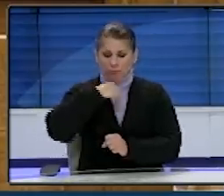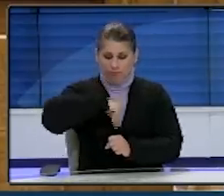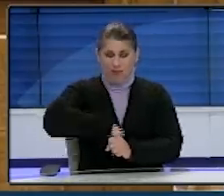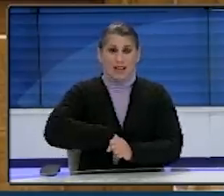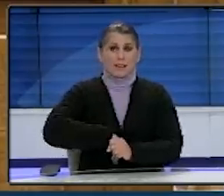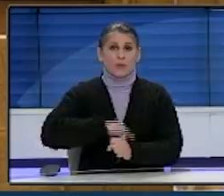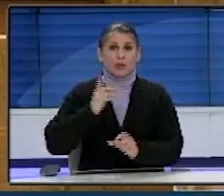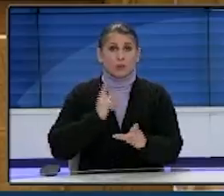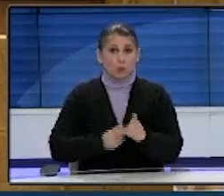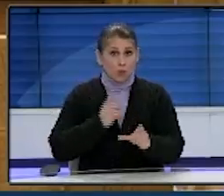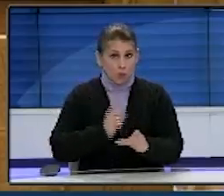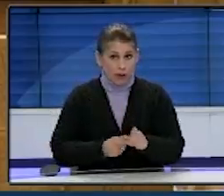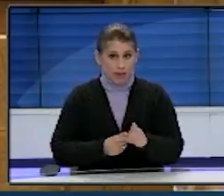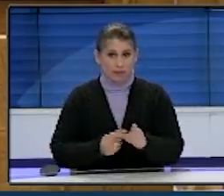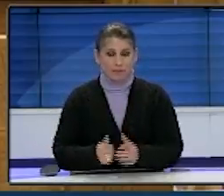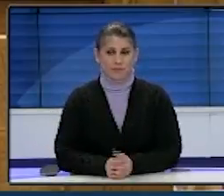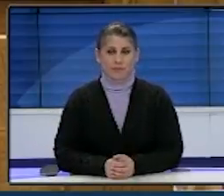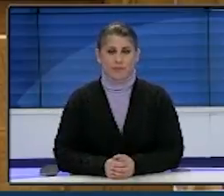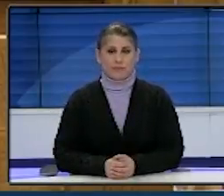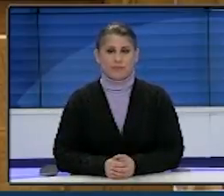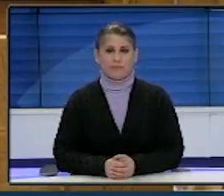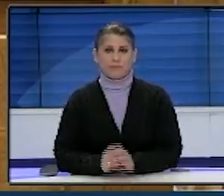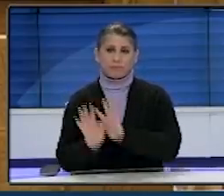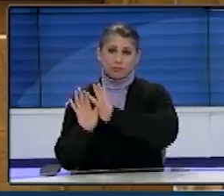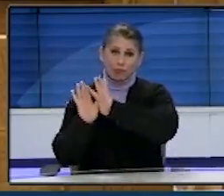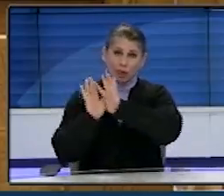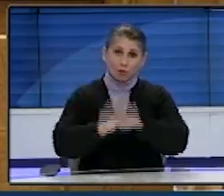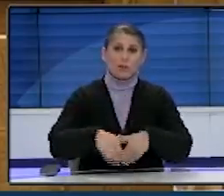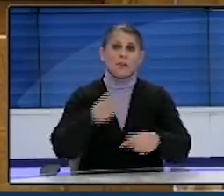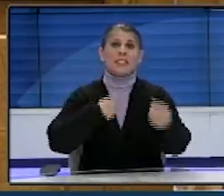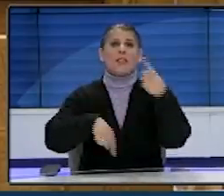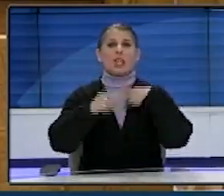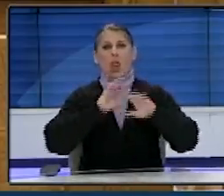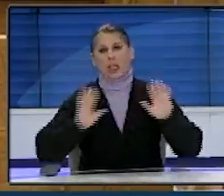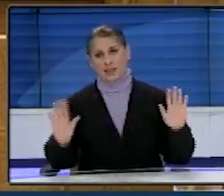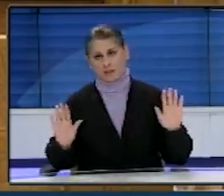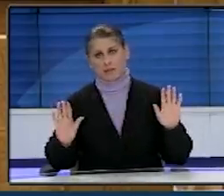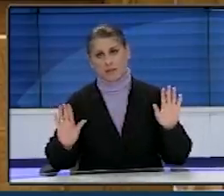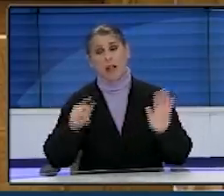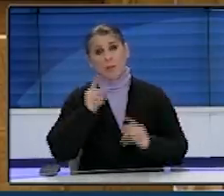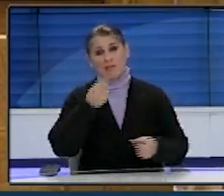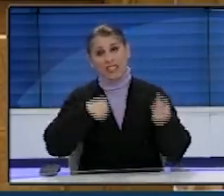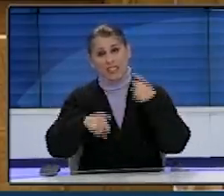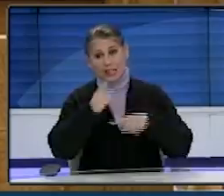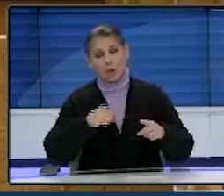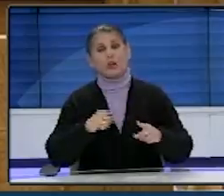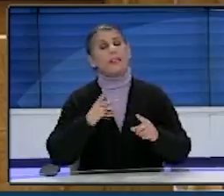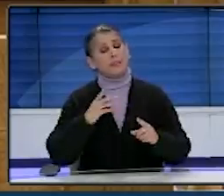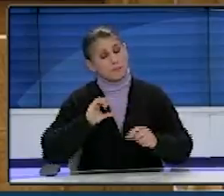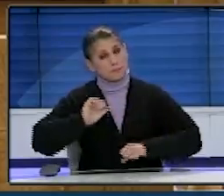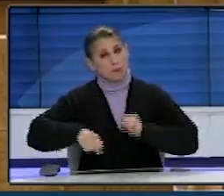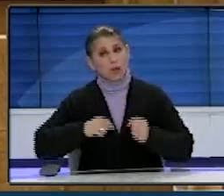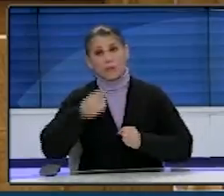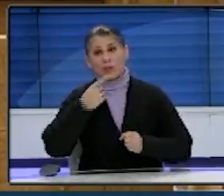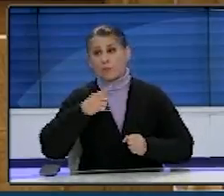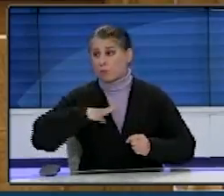ότι το ΚΚΕ τους γκρεμίζει όλα τα άλοθη με τα οποία προσπαθούν να δικαιολογήσουν στο